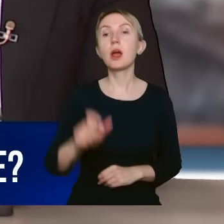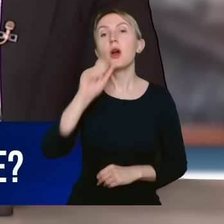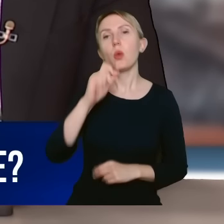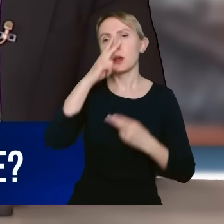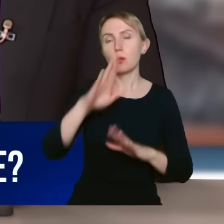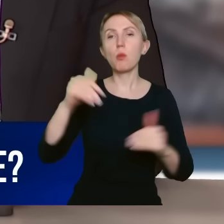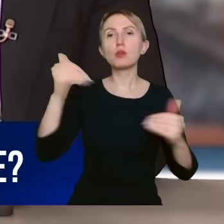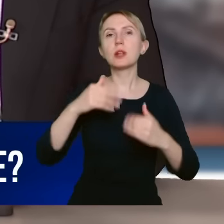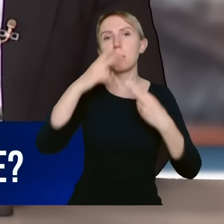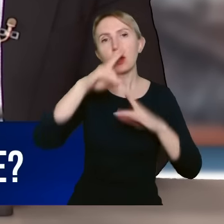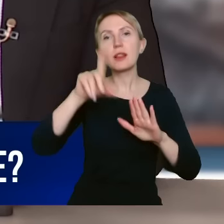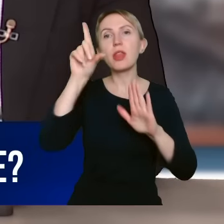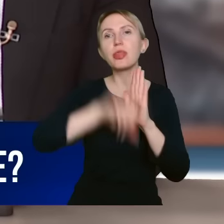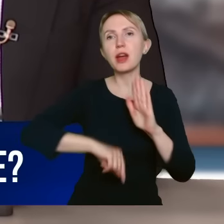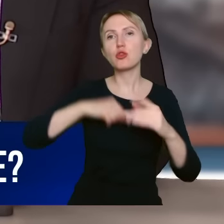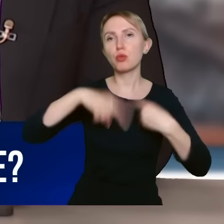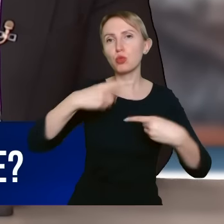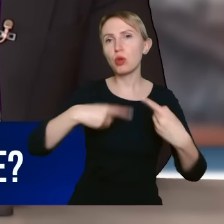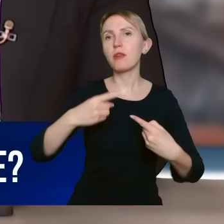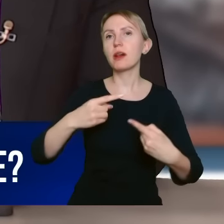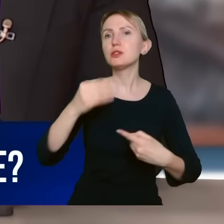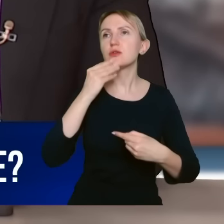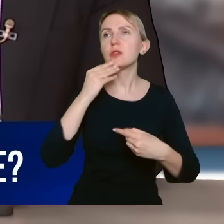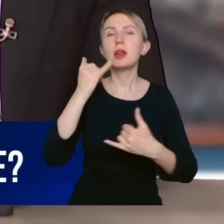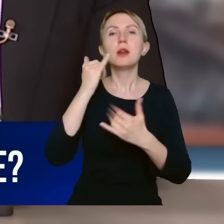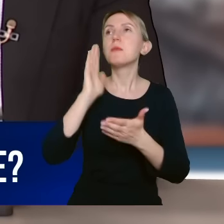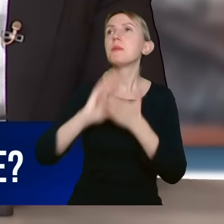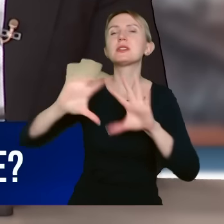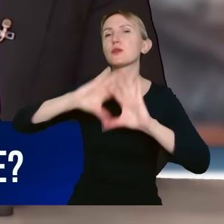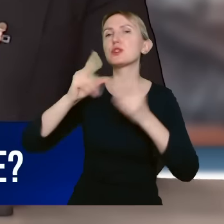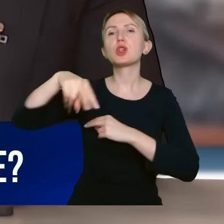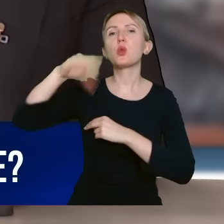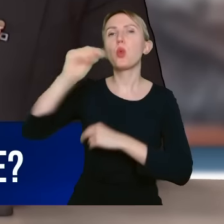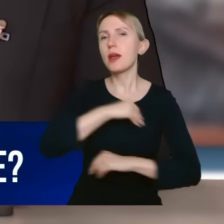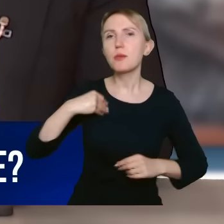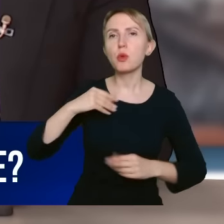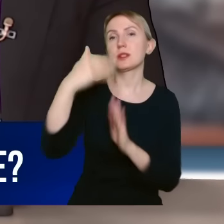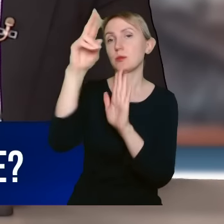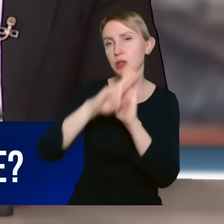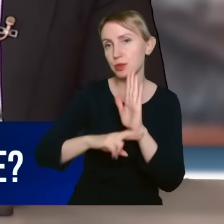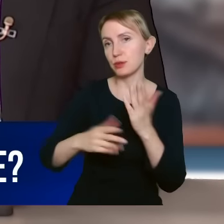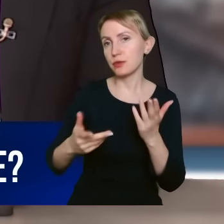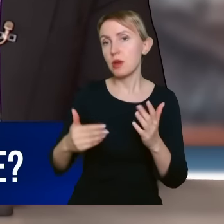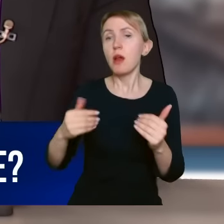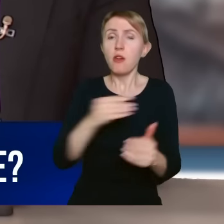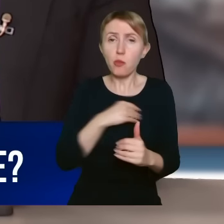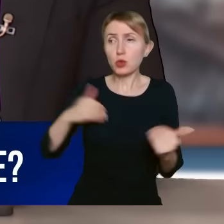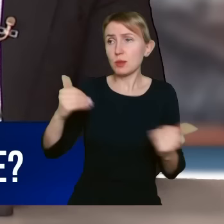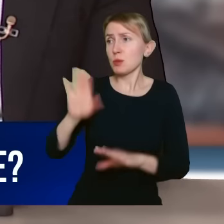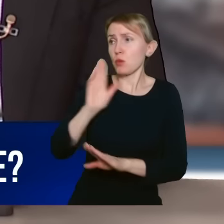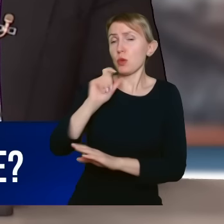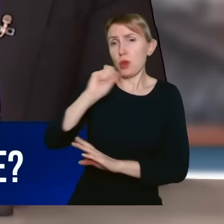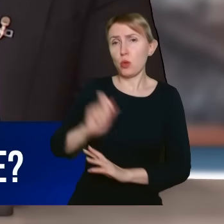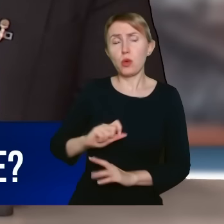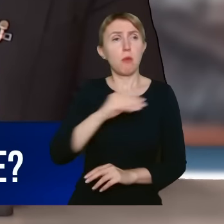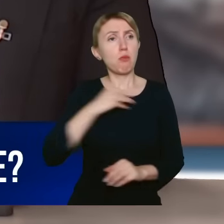produkować żywność, gdybyśmy sobie nie wzięli na kark tych wszystkich głupich unijnych i polskich przepisów. Tak mogłoby tak być też w Polsce. Polscy rolnicy